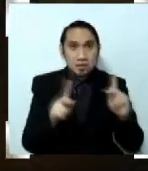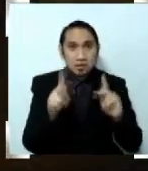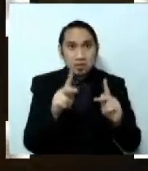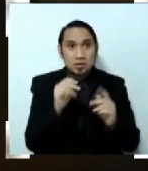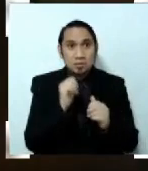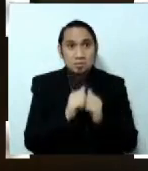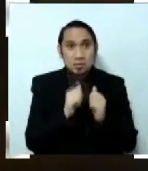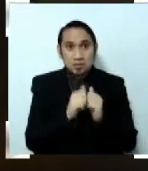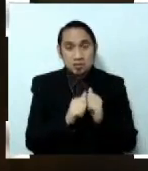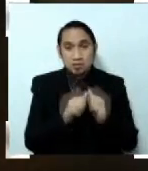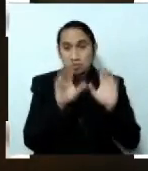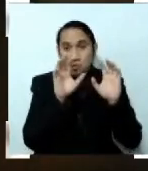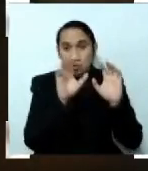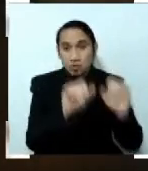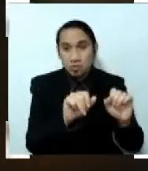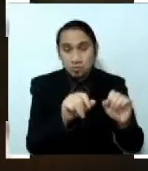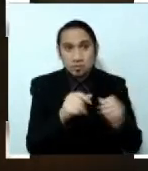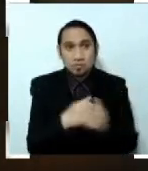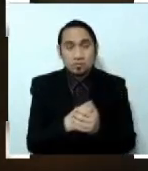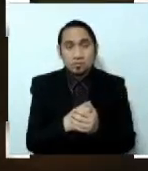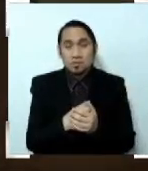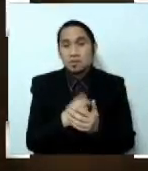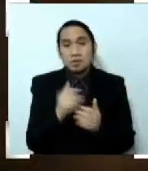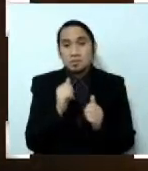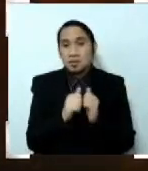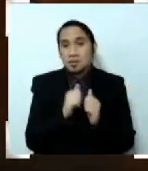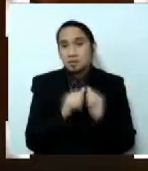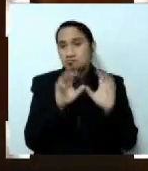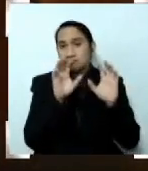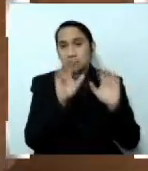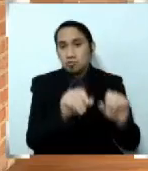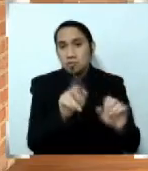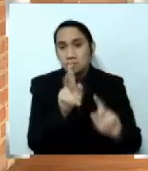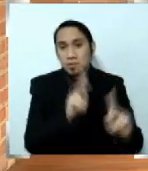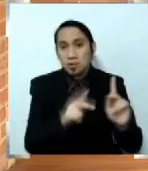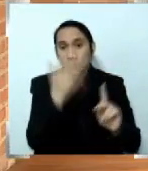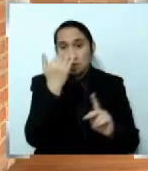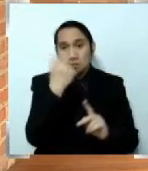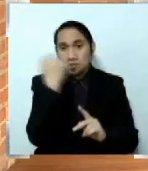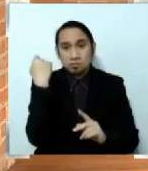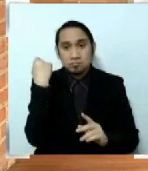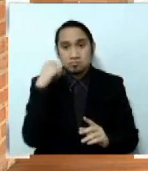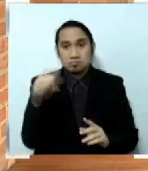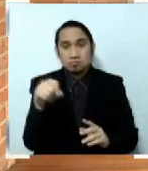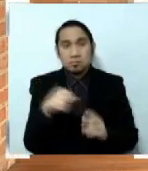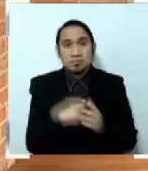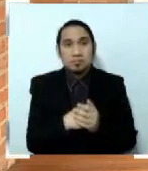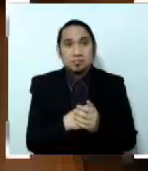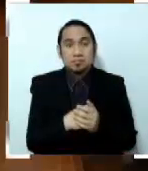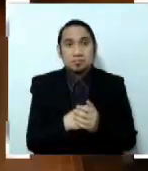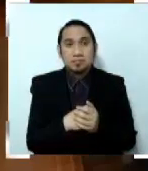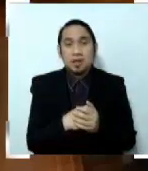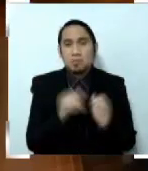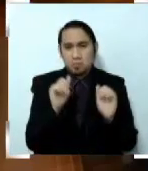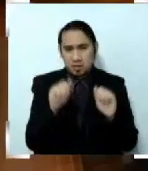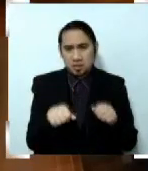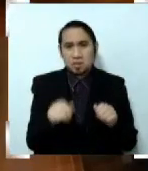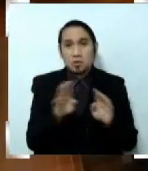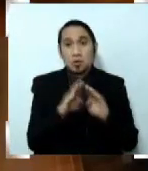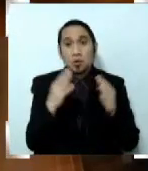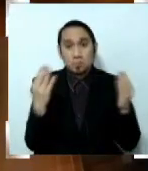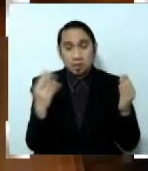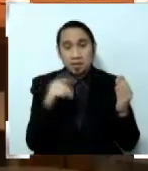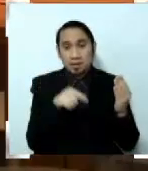nyo, tao nyo. Huli na. Violation nyo na yan. Pwede na rin naman daw mag-operate ang resto bar kung mapatutunay